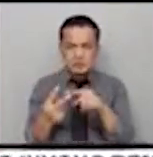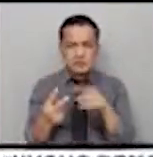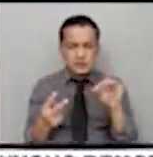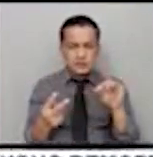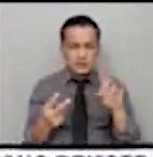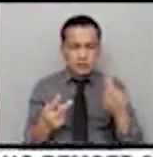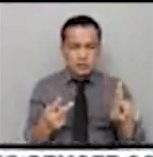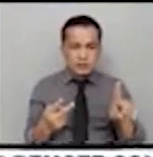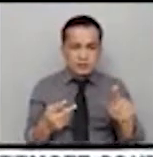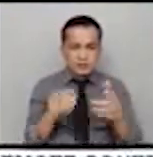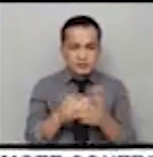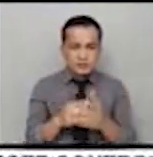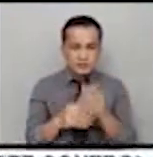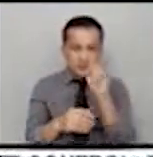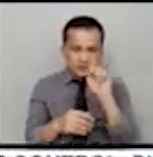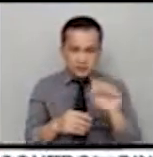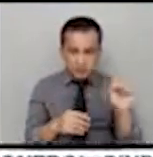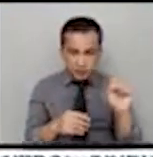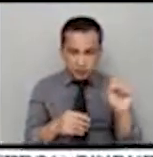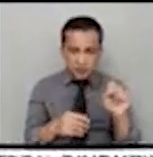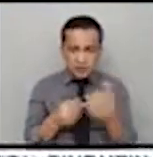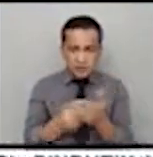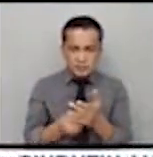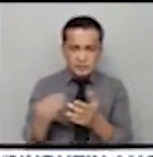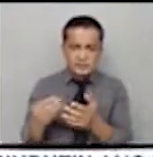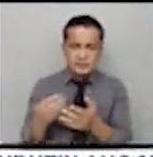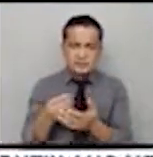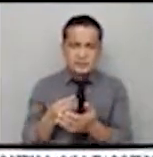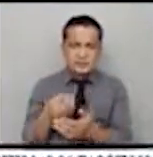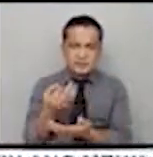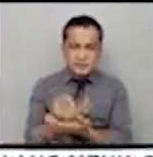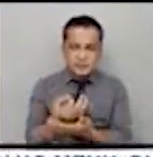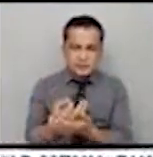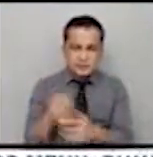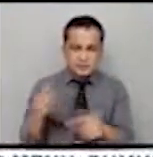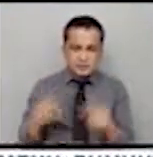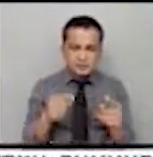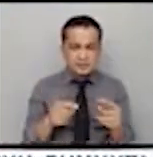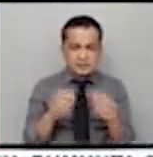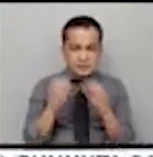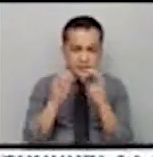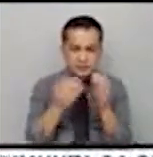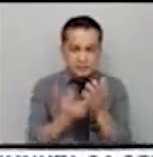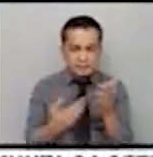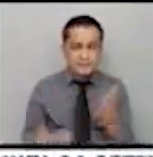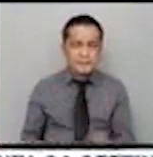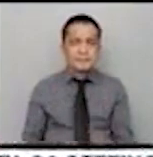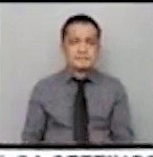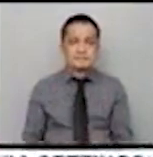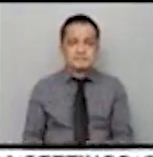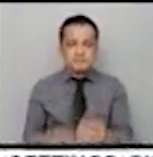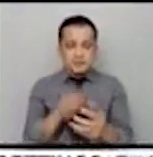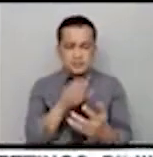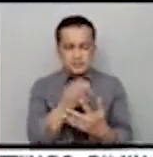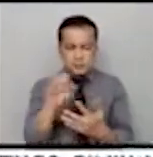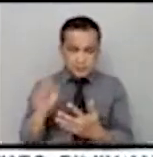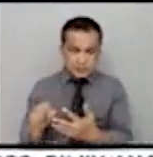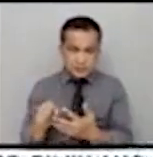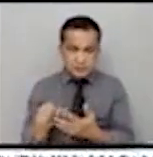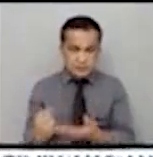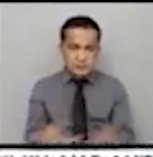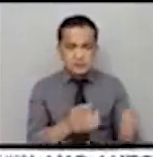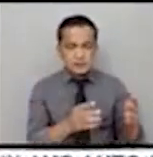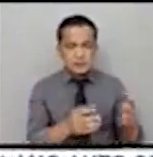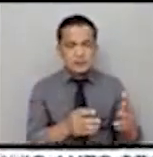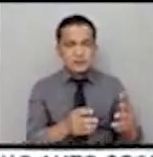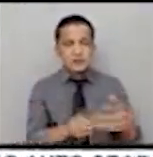shabu, ang buy-bust money at iba't ibang drug paraphernalia. Ang mga naaresto ay maharap sa kasong paglabag sa Dangerous